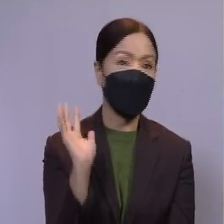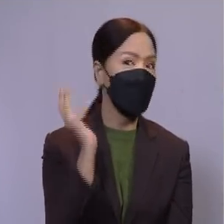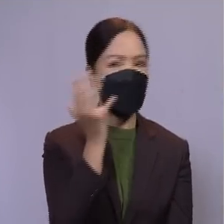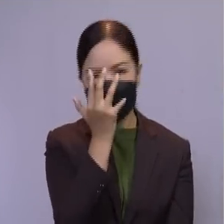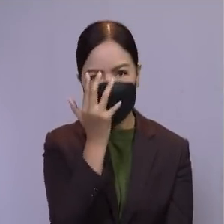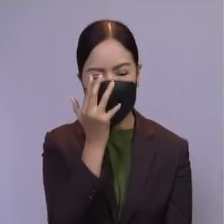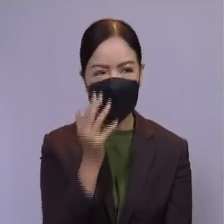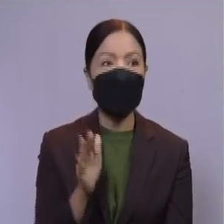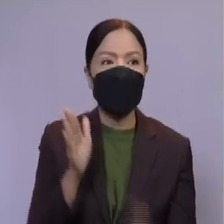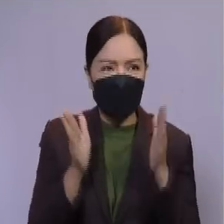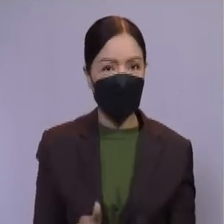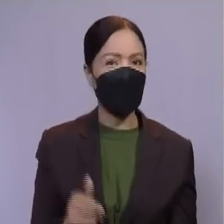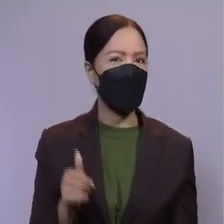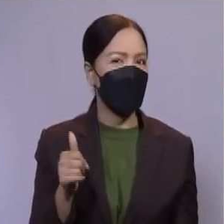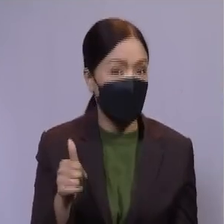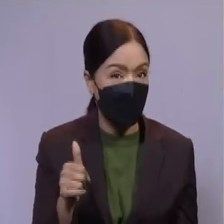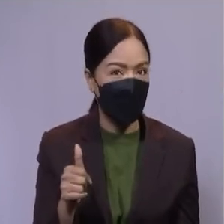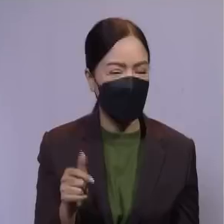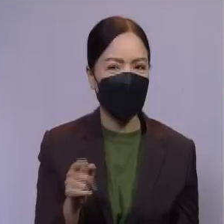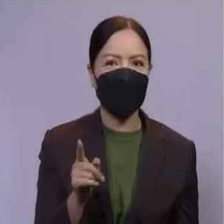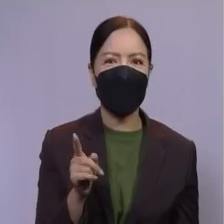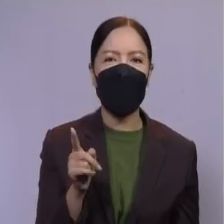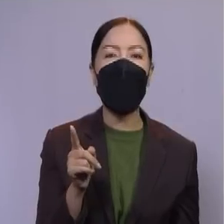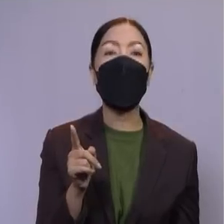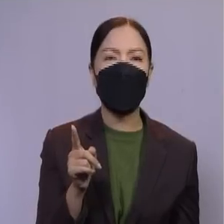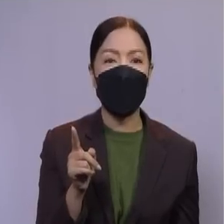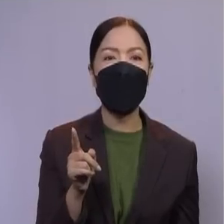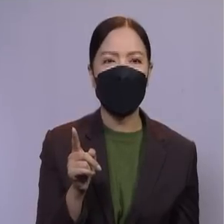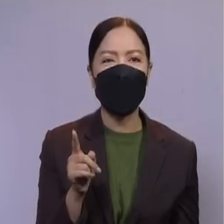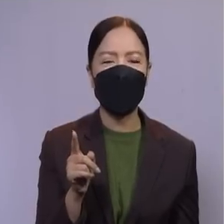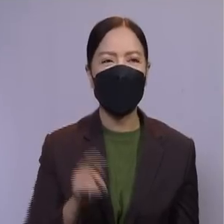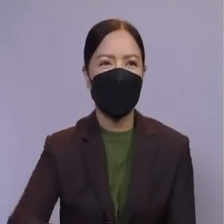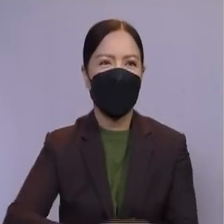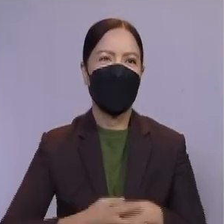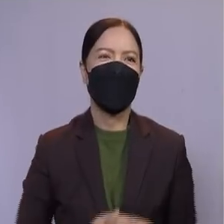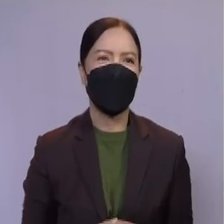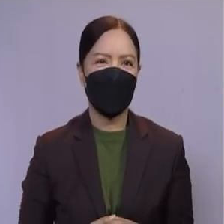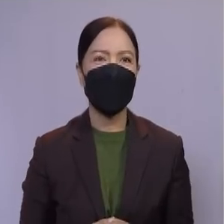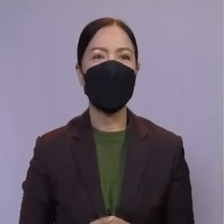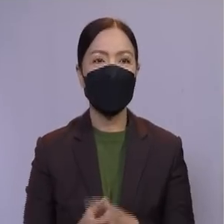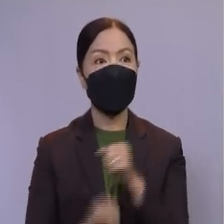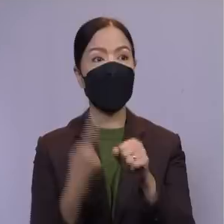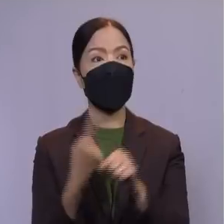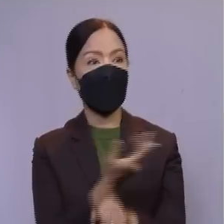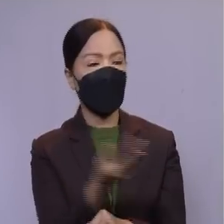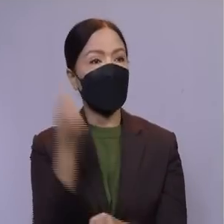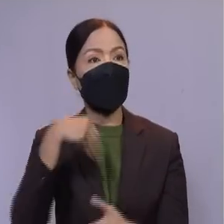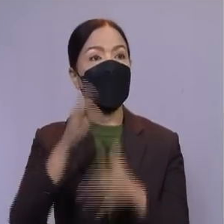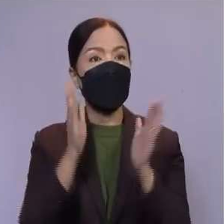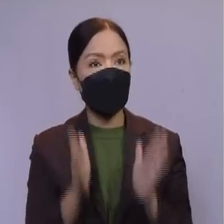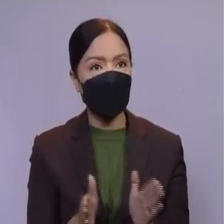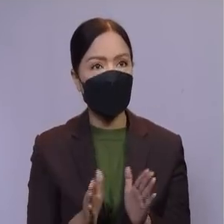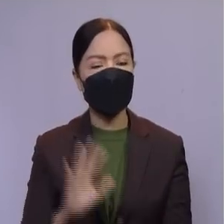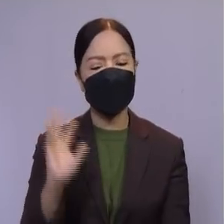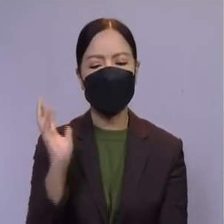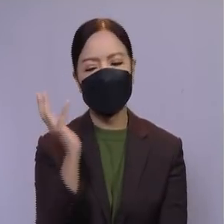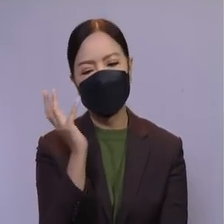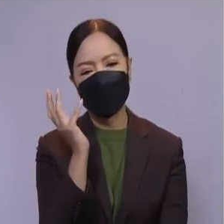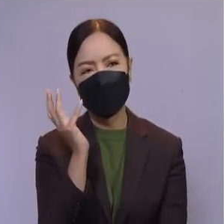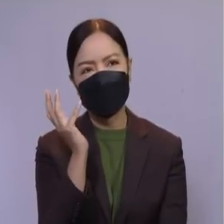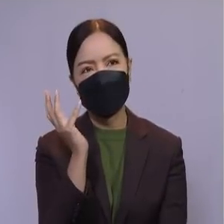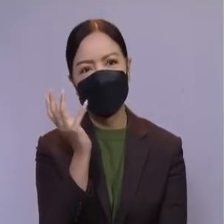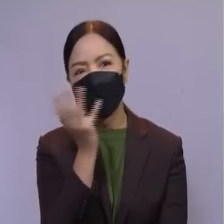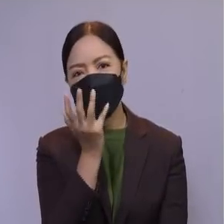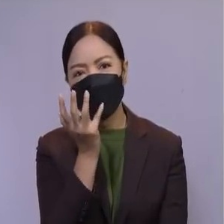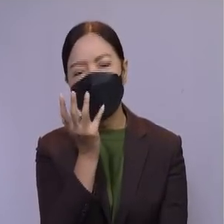มีผู้ประกอบด้วยสื่อประจำทำเนียบรัฐบาลบอกว่าเป็นอีก 1ปีที่ทุกคนยังคงต้องสวมหน้ากากอนามัย